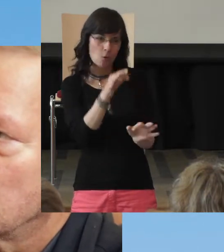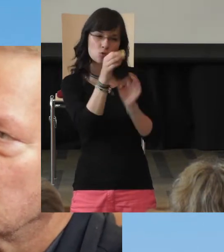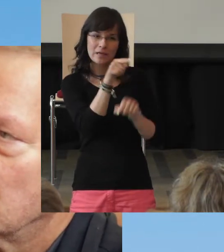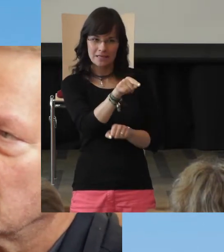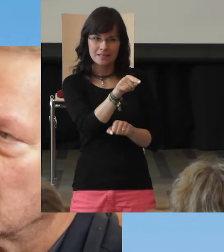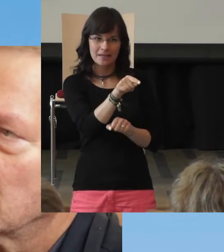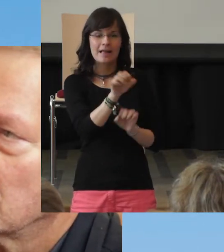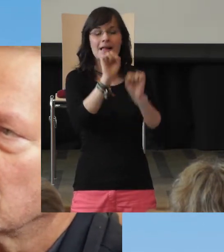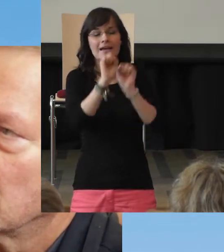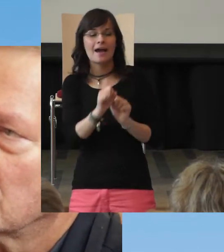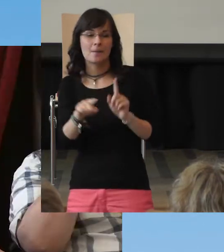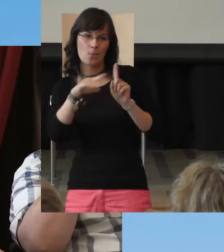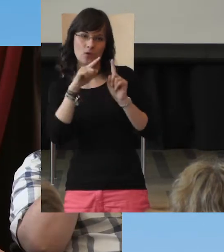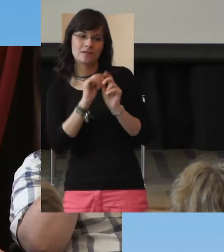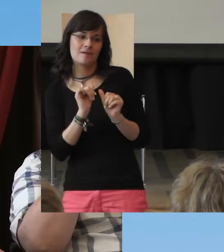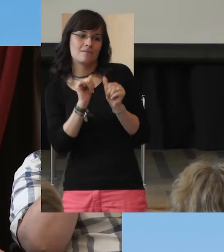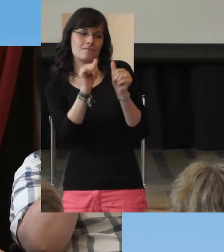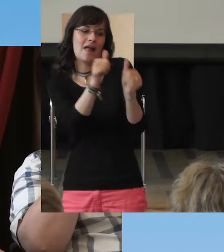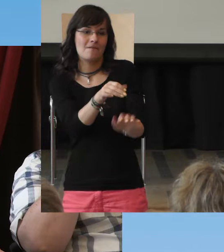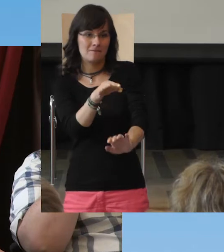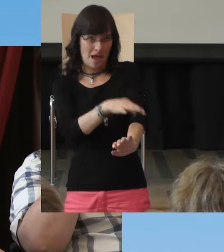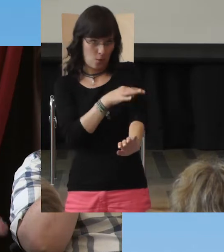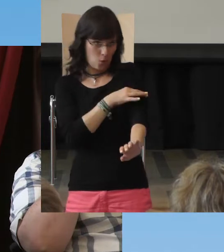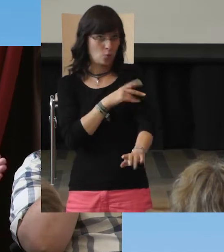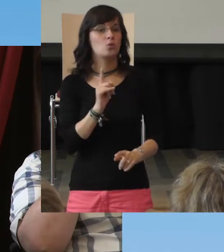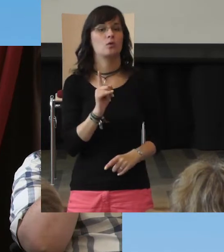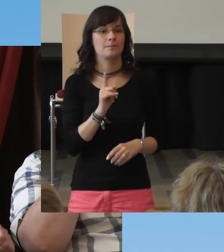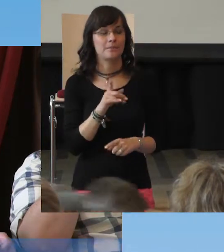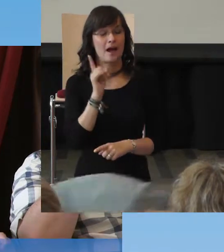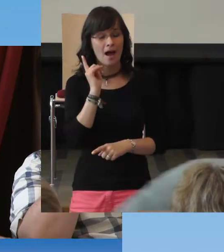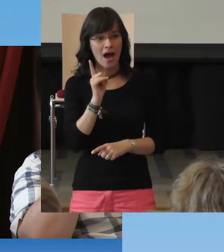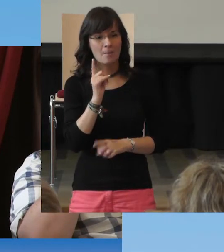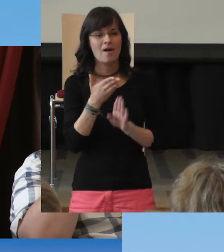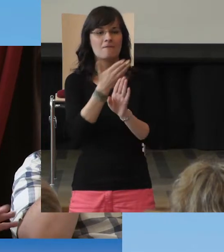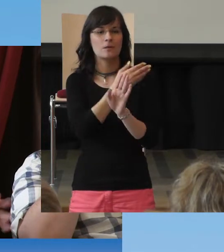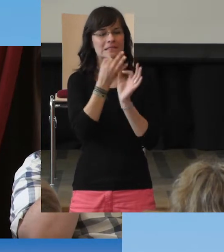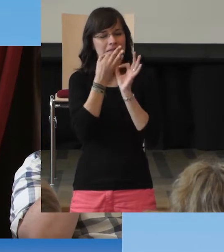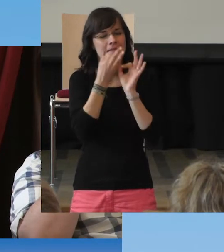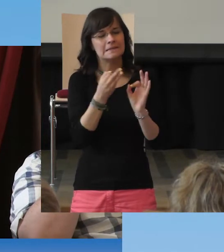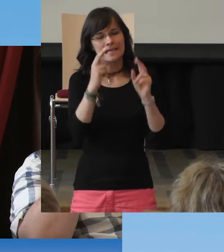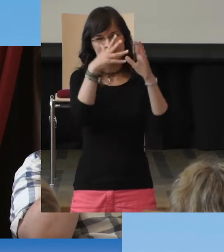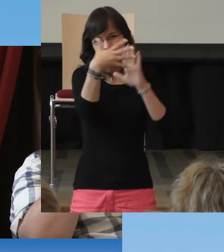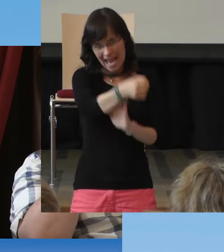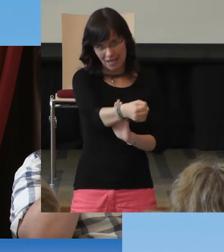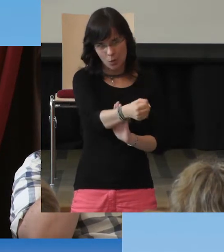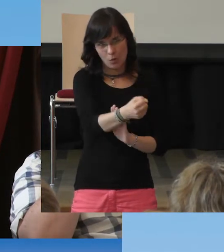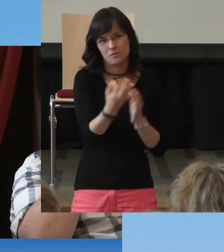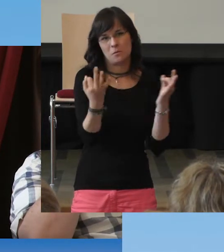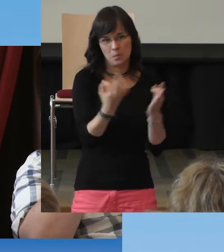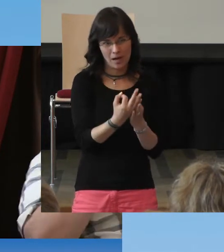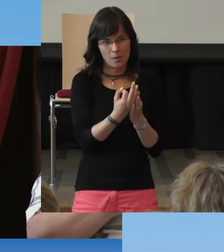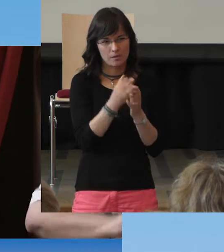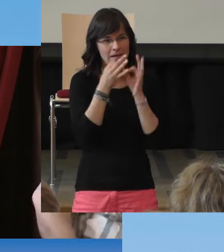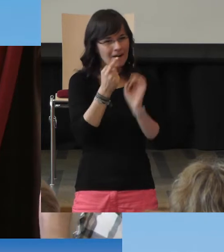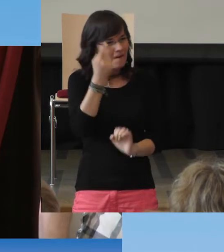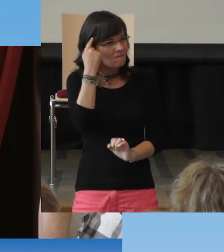positiv beeinflussen kann es muss allerdings eine genaue Diagnose ein genauer Befund gestellt werden und es muss